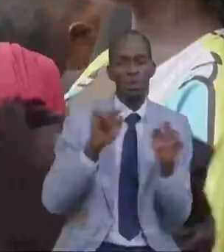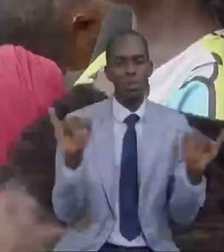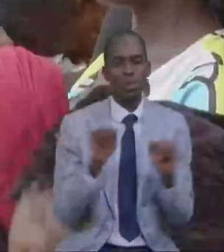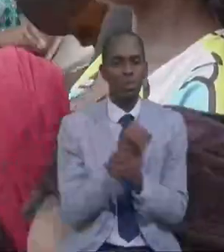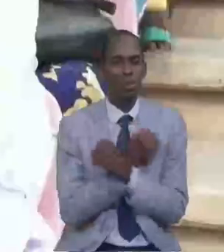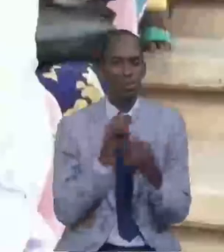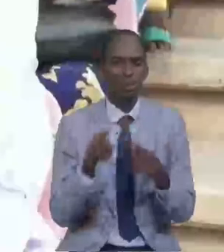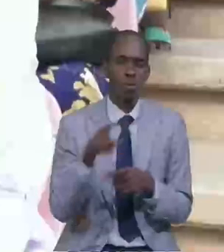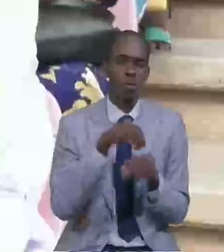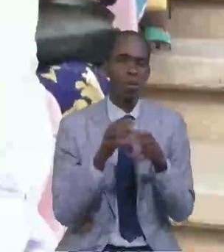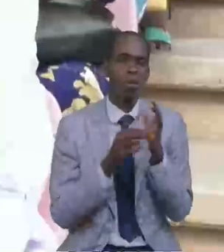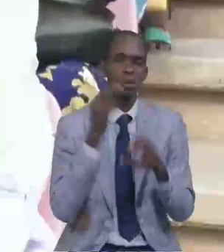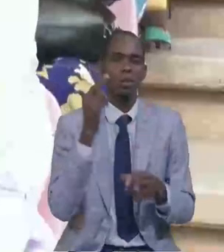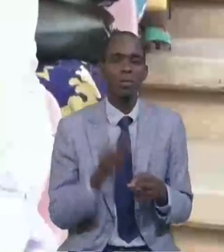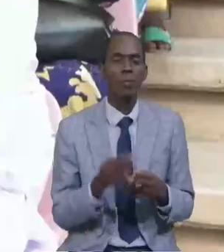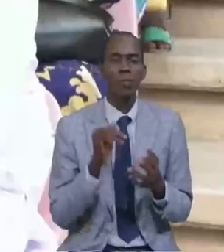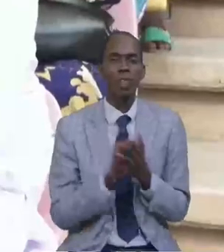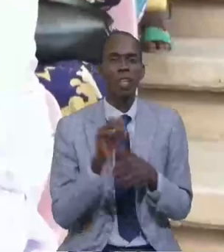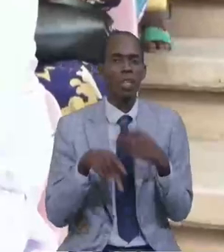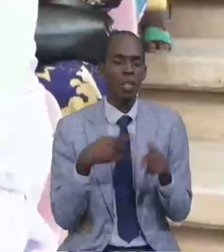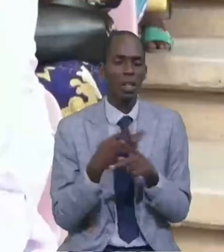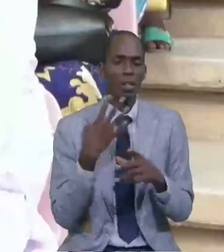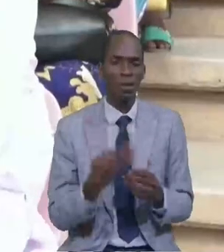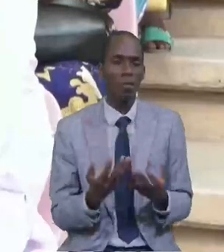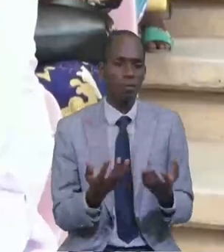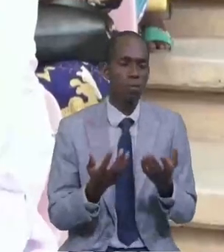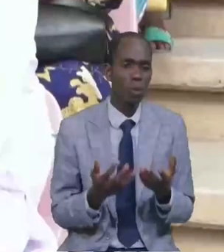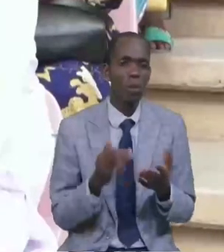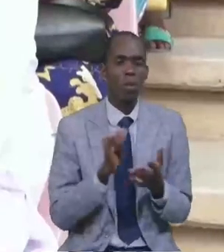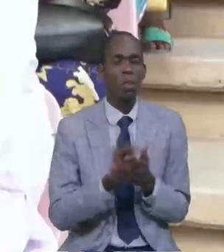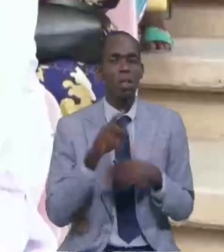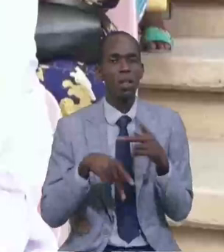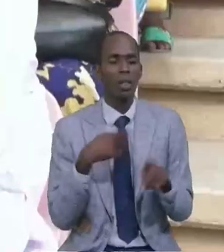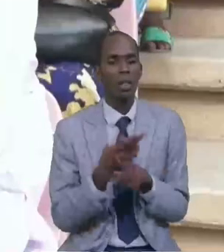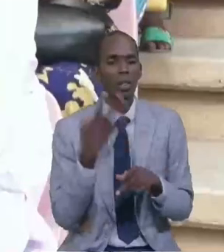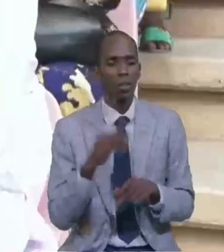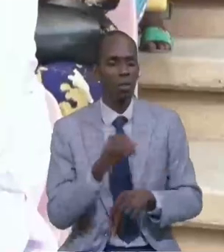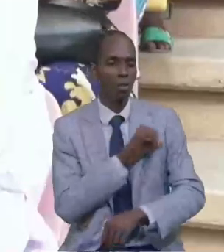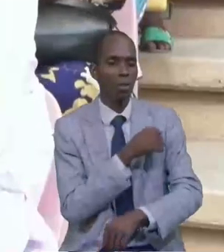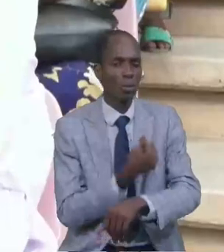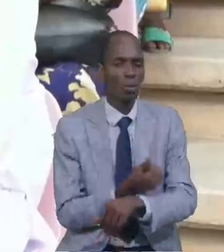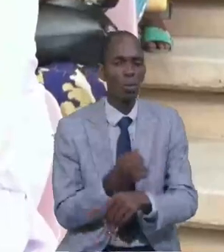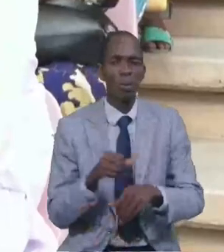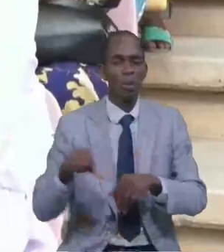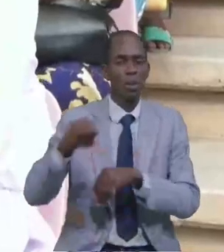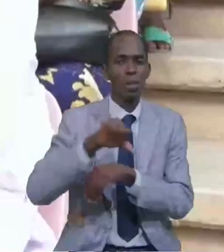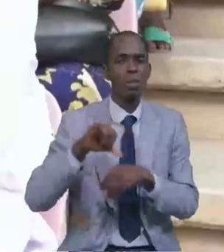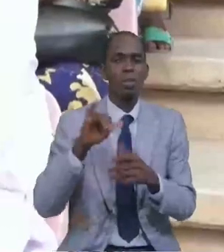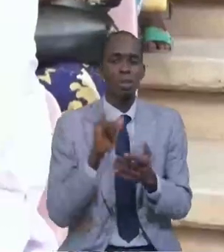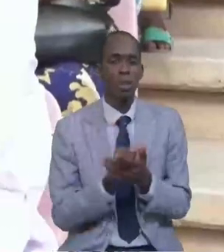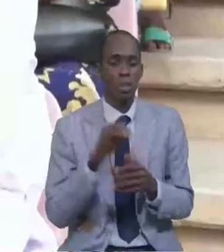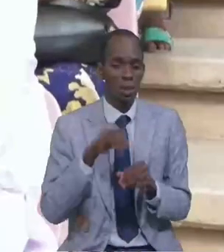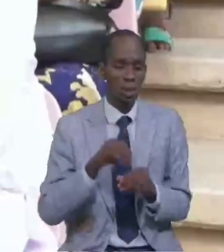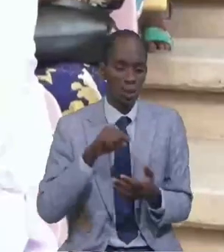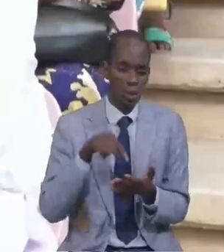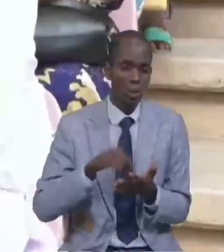d'onction pour que dans ta vie, tu vas démontrer la sanctification, le salut,